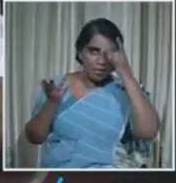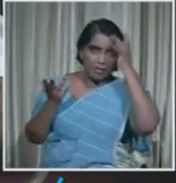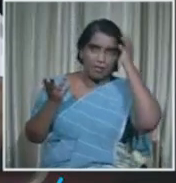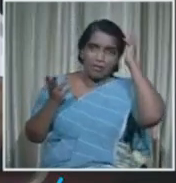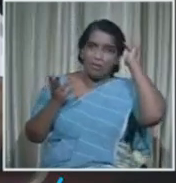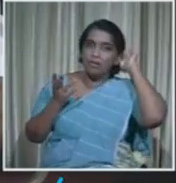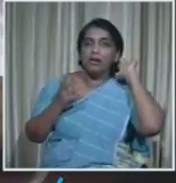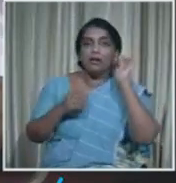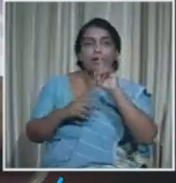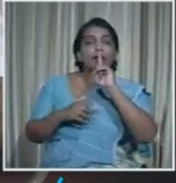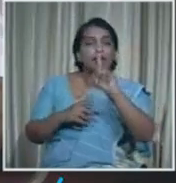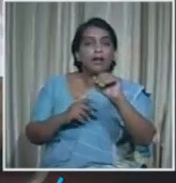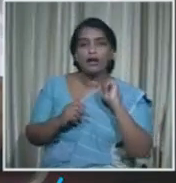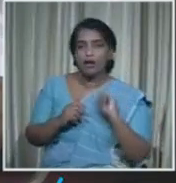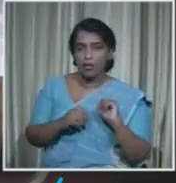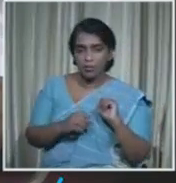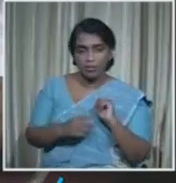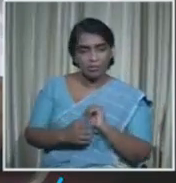කියන කතන්දරේ මොකද්ද